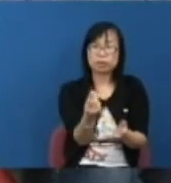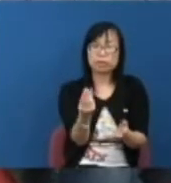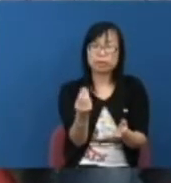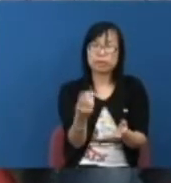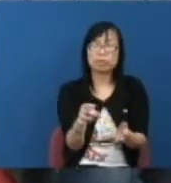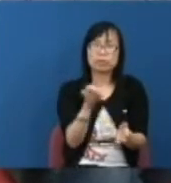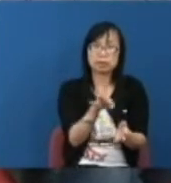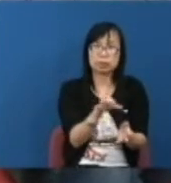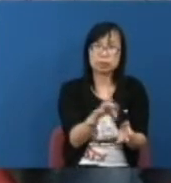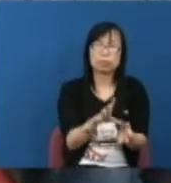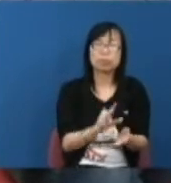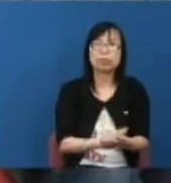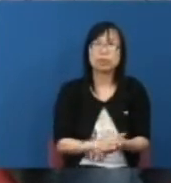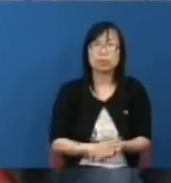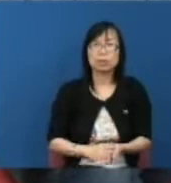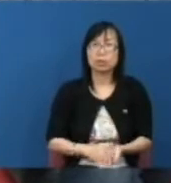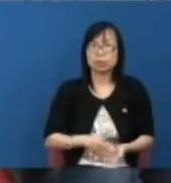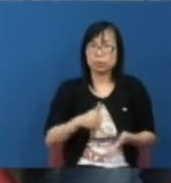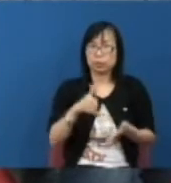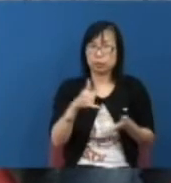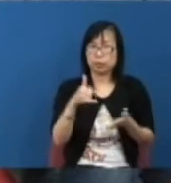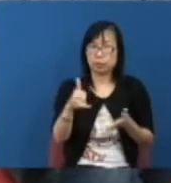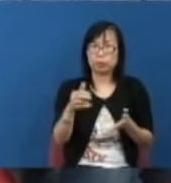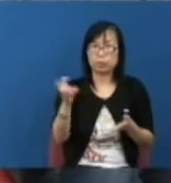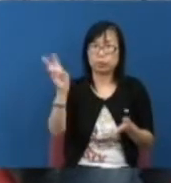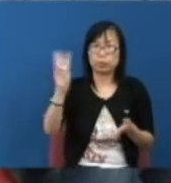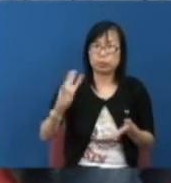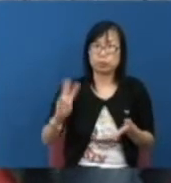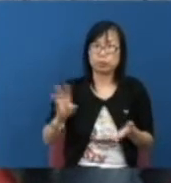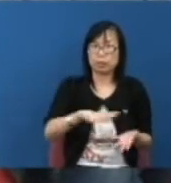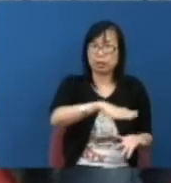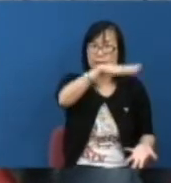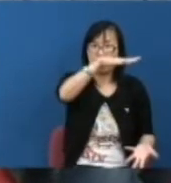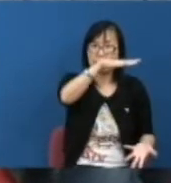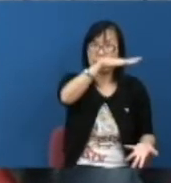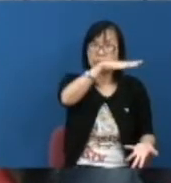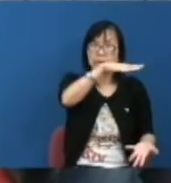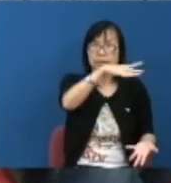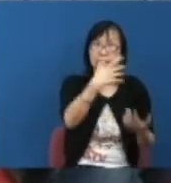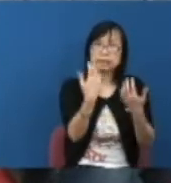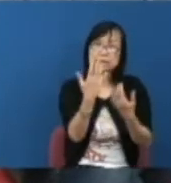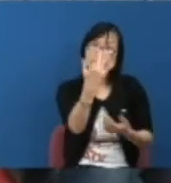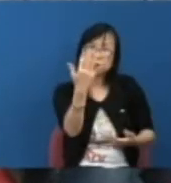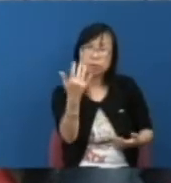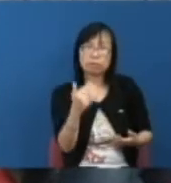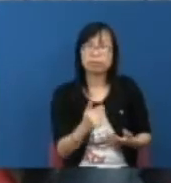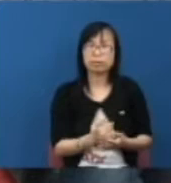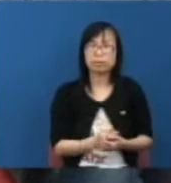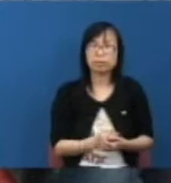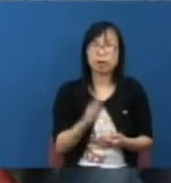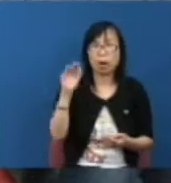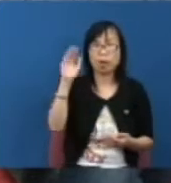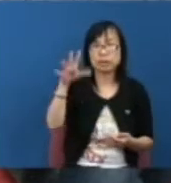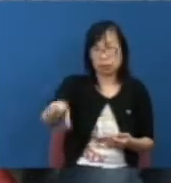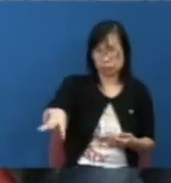嘅。咁但係如果去到個水嘅量咧係幾多先，即係可唔可以即係都可以